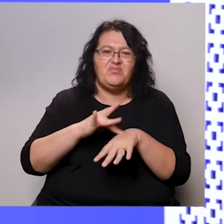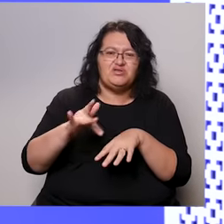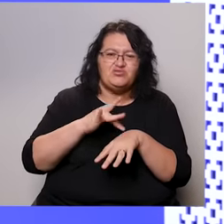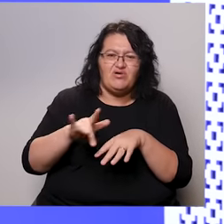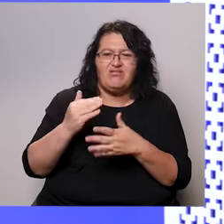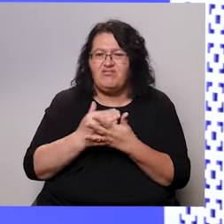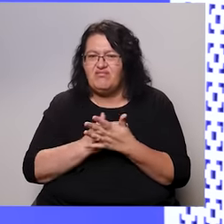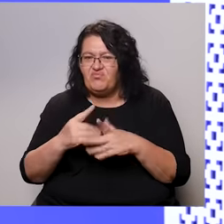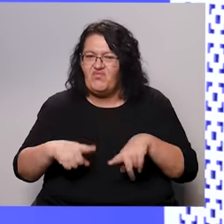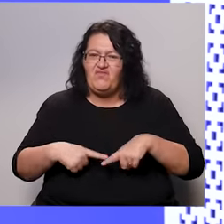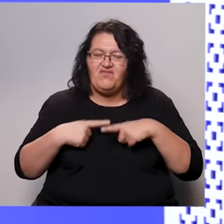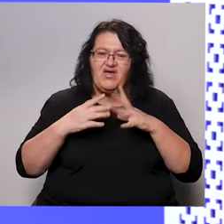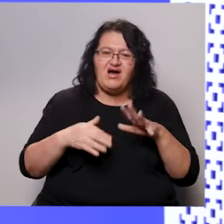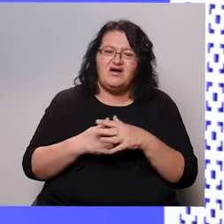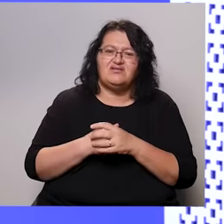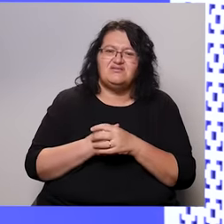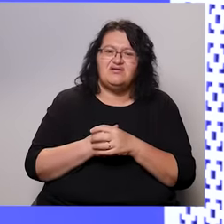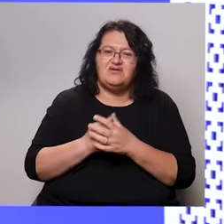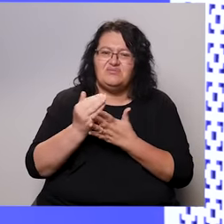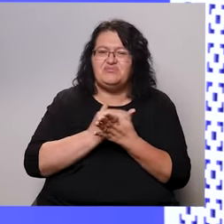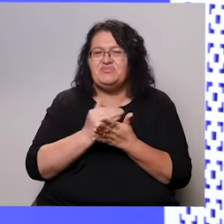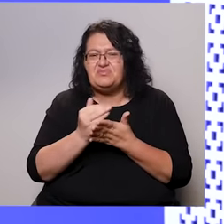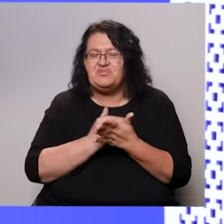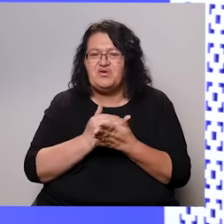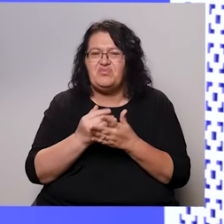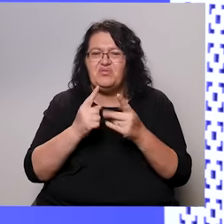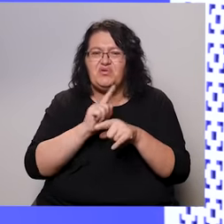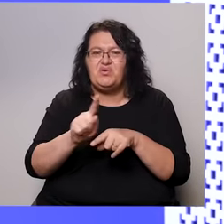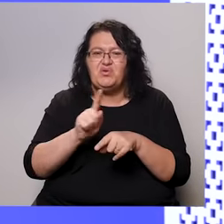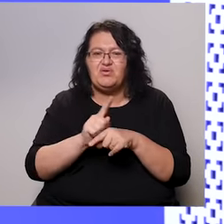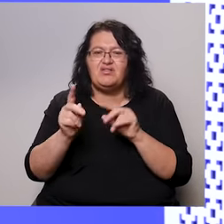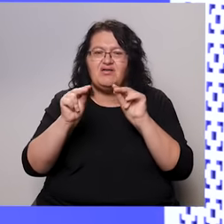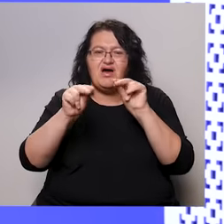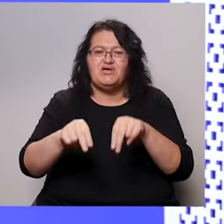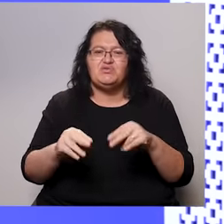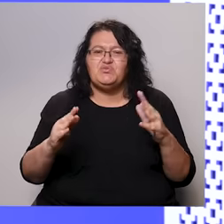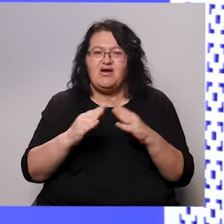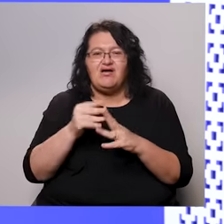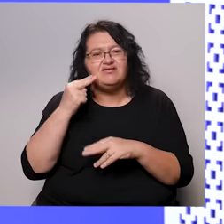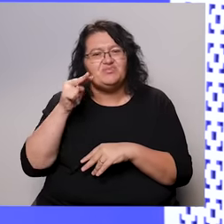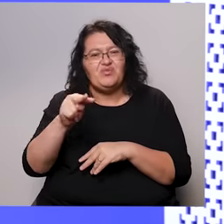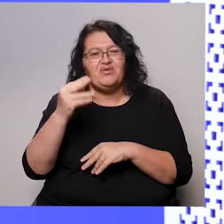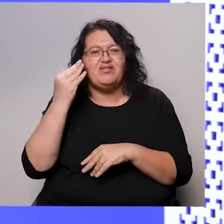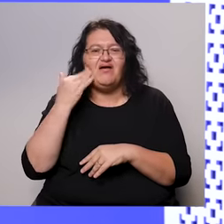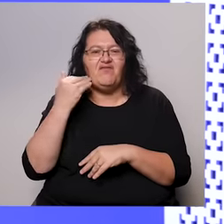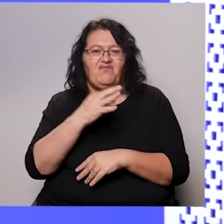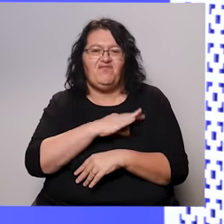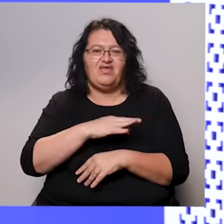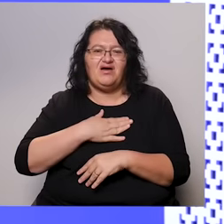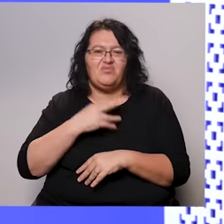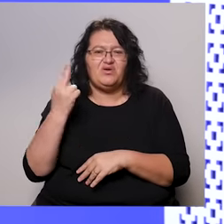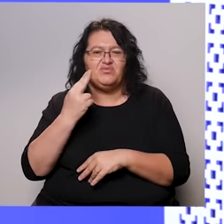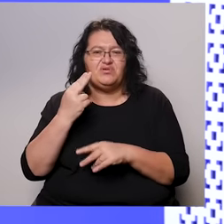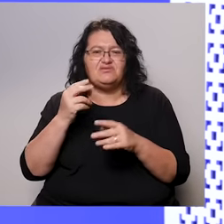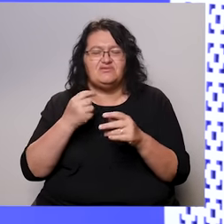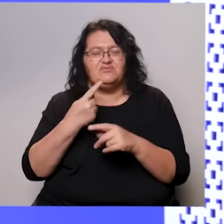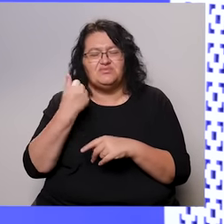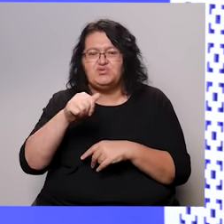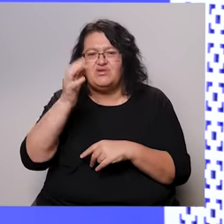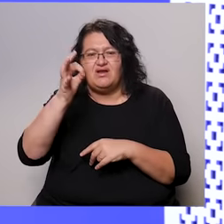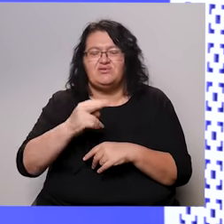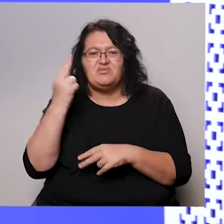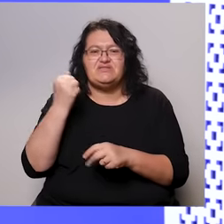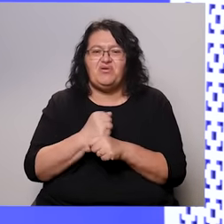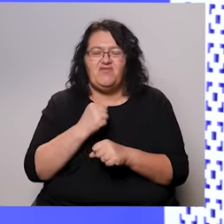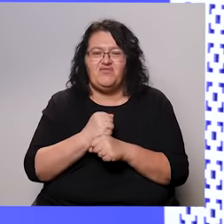încercat și oricât de trec prin probleme și prin tot felul de lucruri, când ajung acasă și mă uit la ea, e un miracol dumnezeiesc 100%. Și